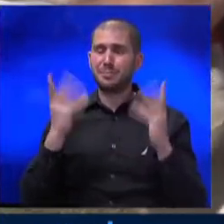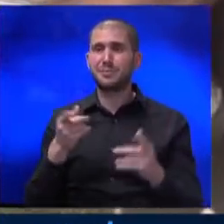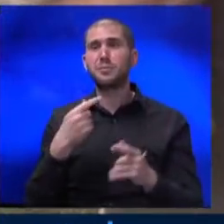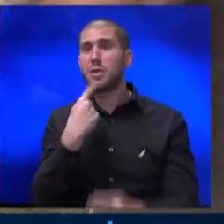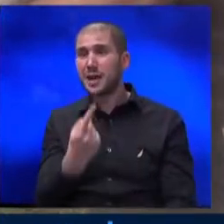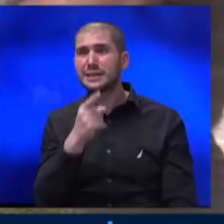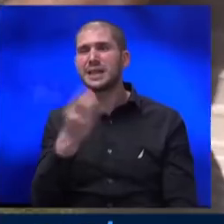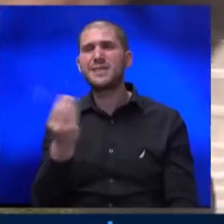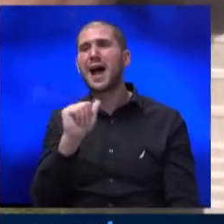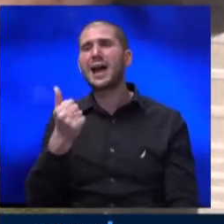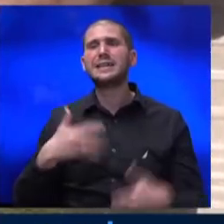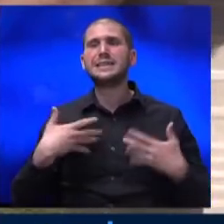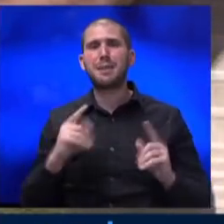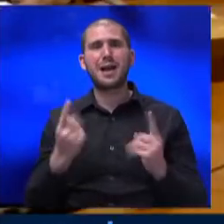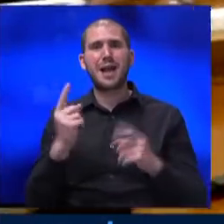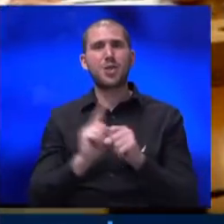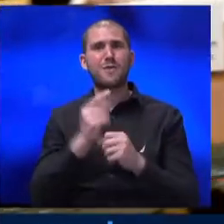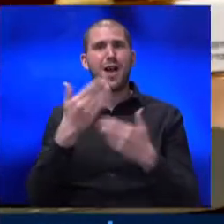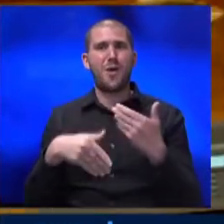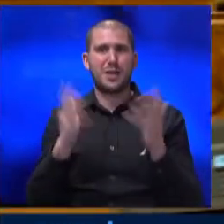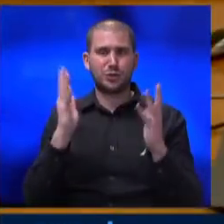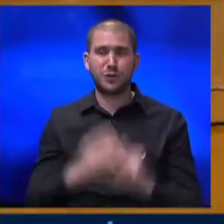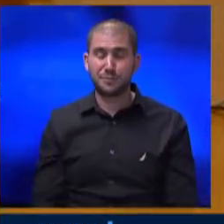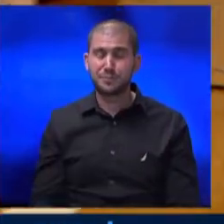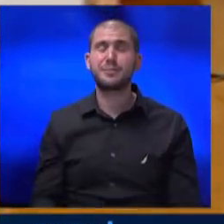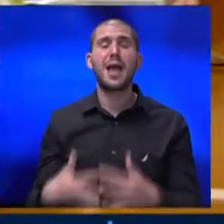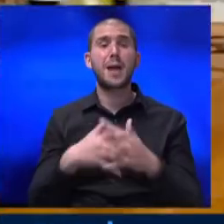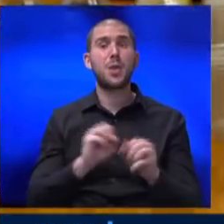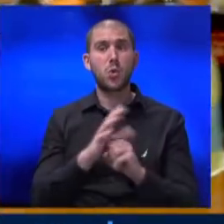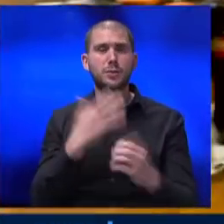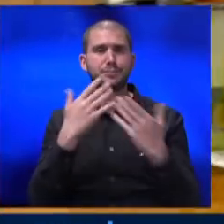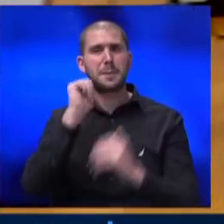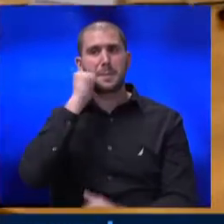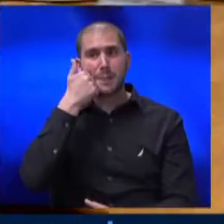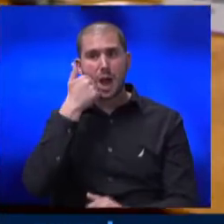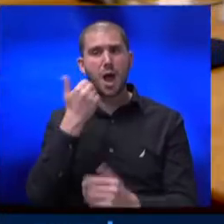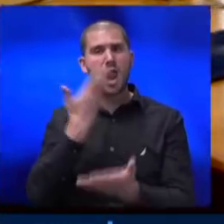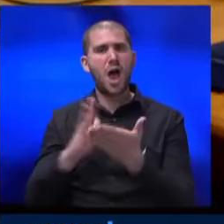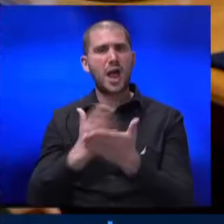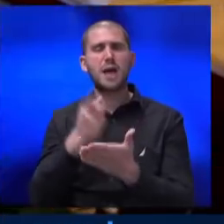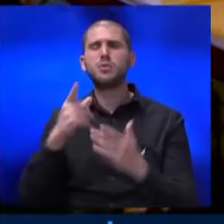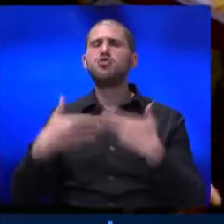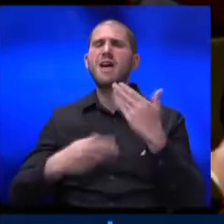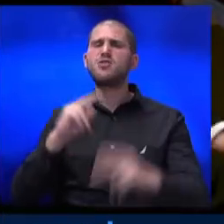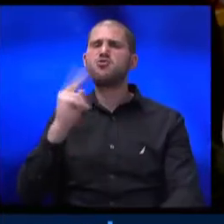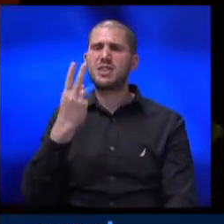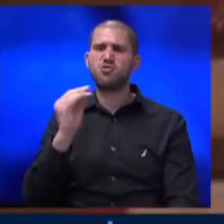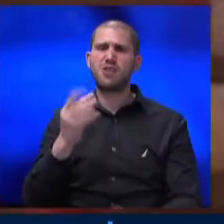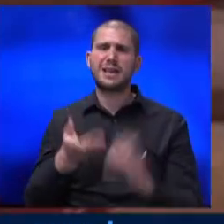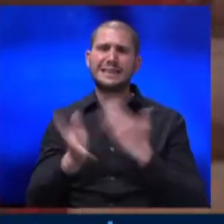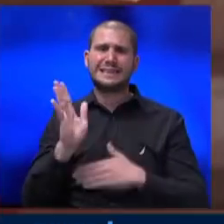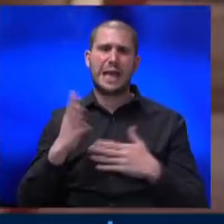שזה הדבר הכי שמח שקרה לי בתקופה האחרונה. קבינט הקורונה יתכנס מחר להכריע בשלב הבא של היציאה